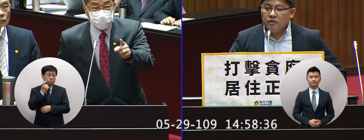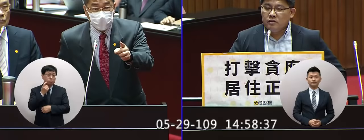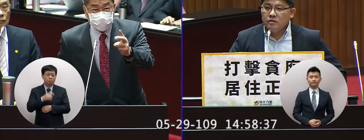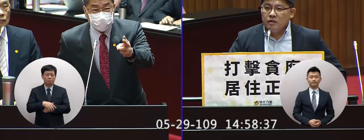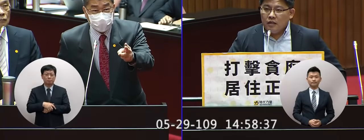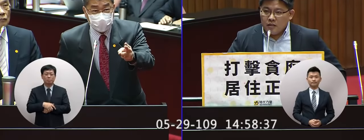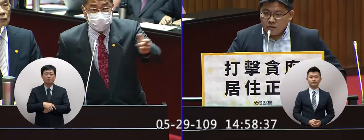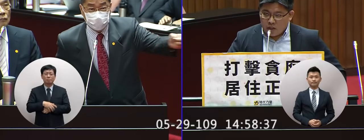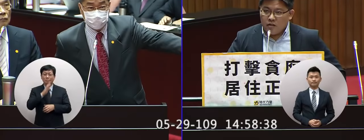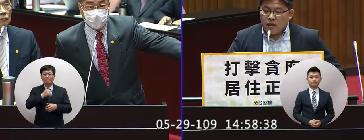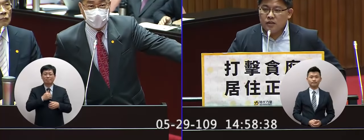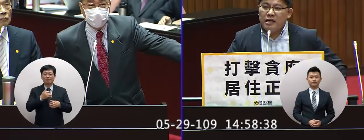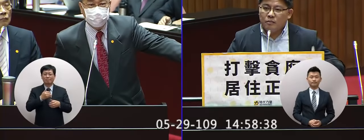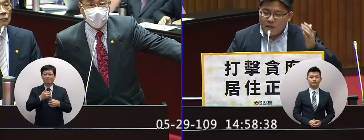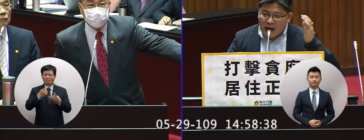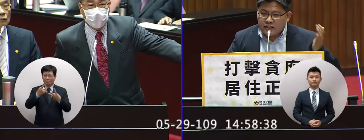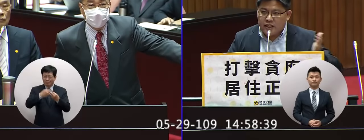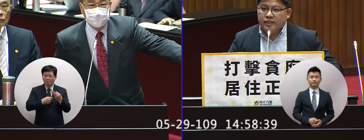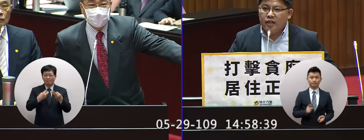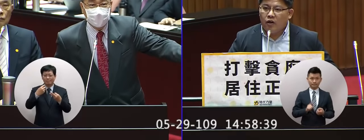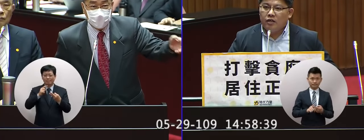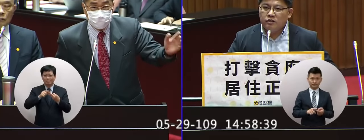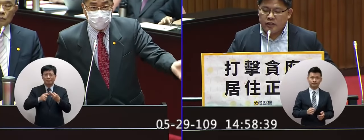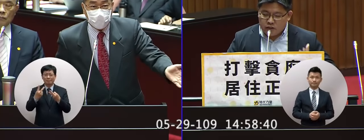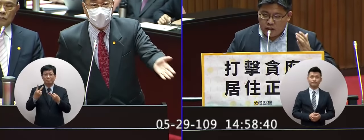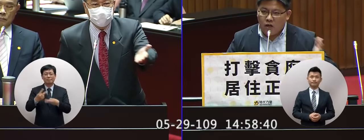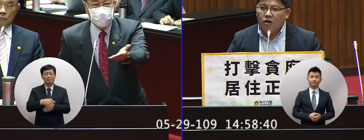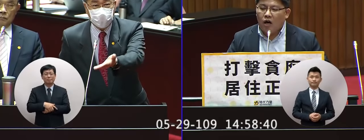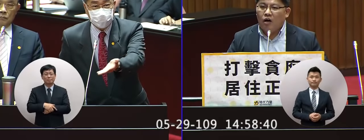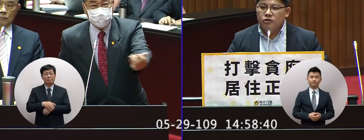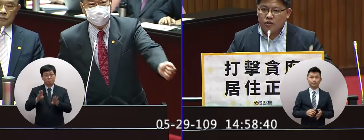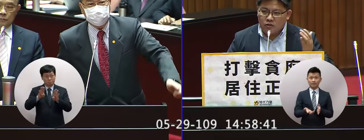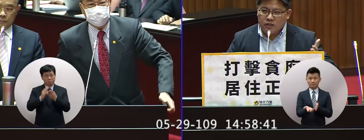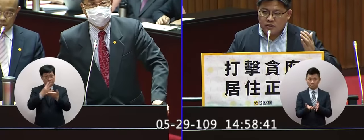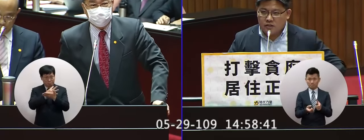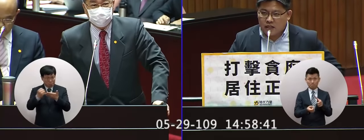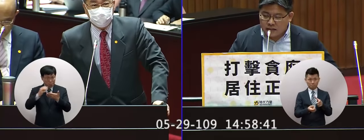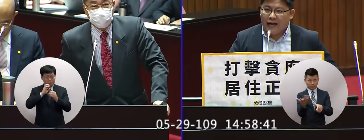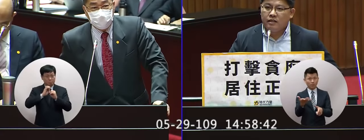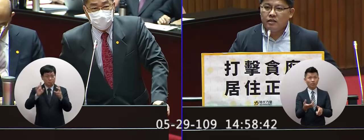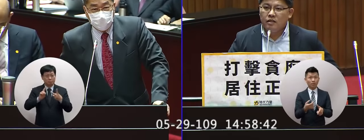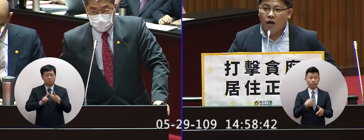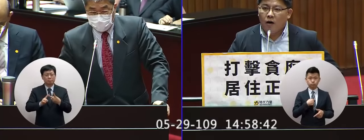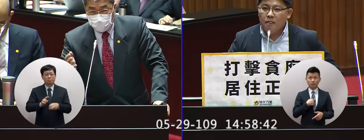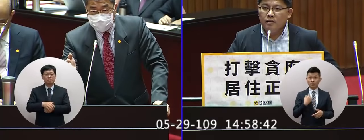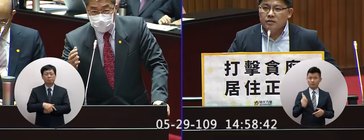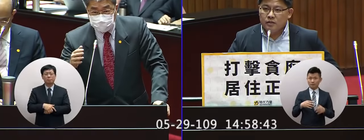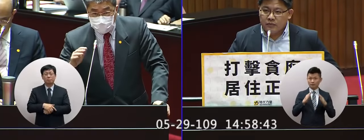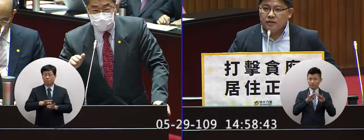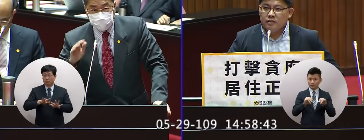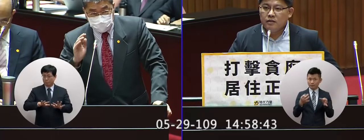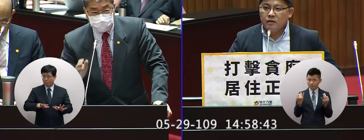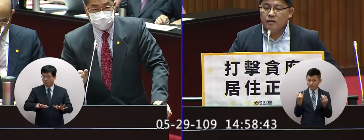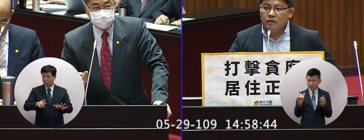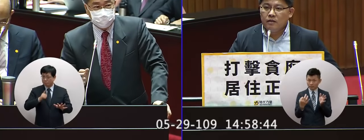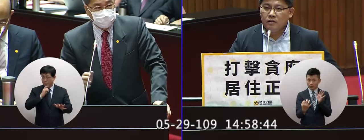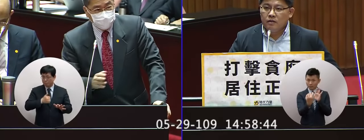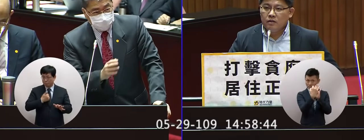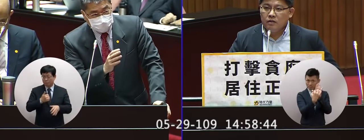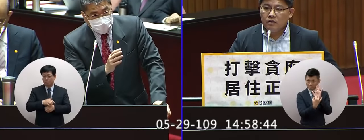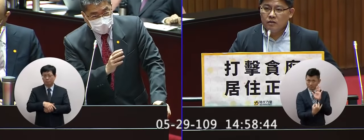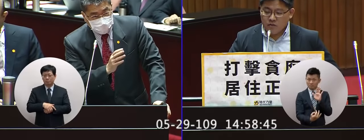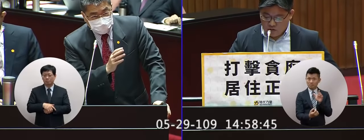过了一个了嘛，剩下两个嘛， 就是咱的门牌前接落， 哎，门牌另外一个就是 及时登载。 哎，那现在其